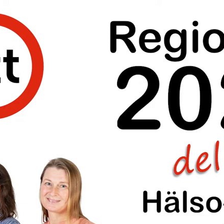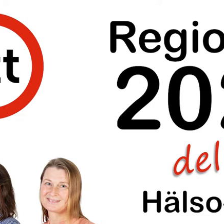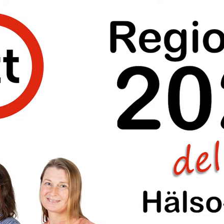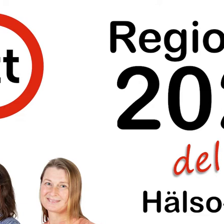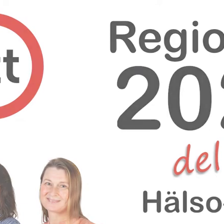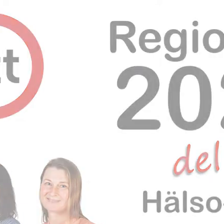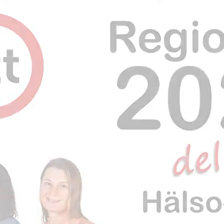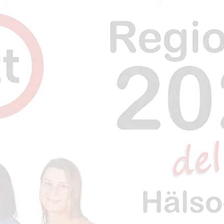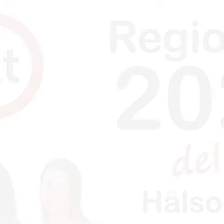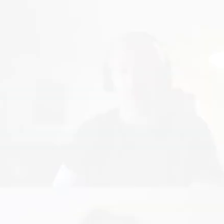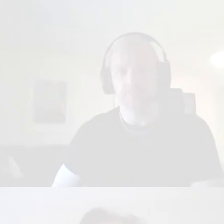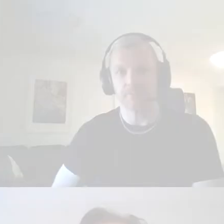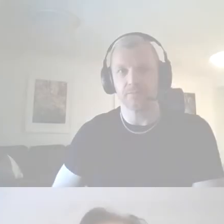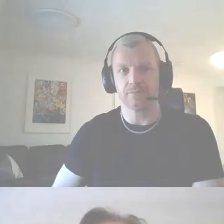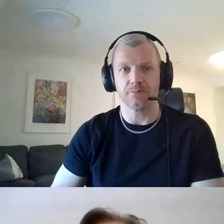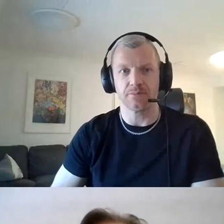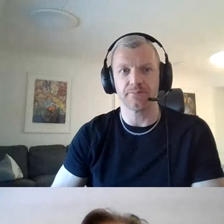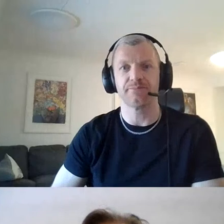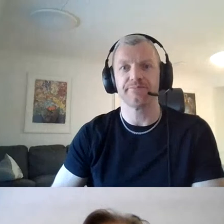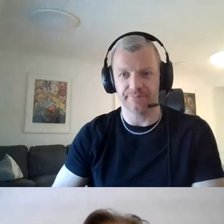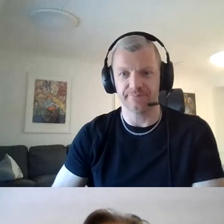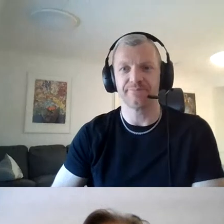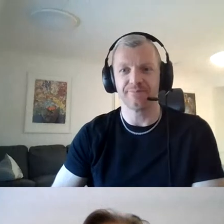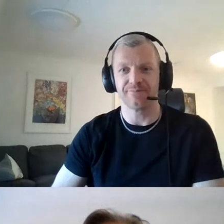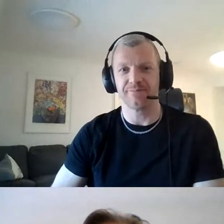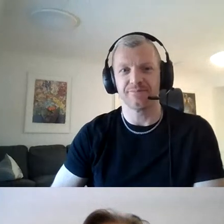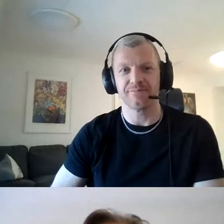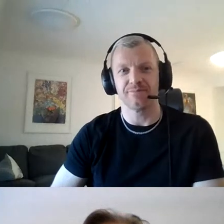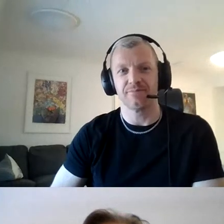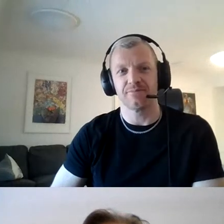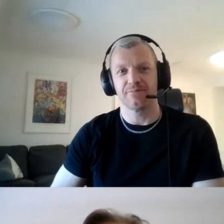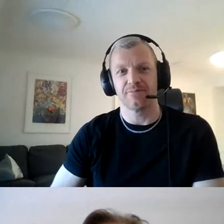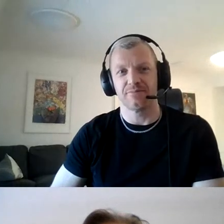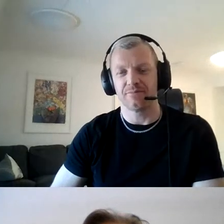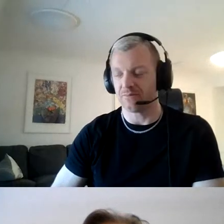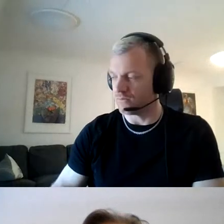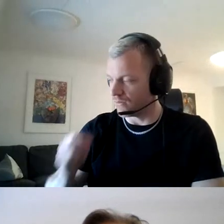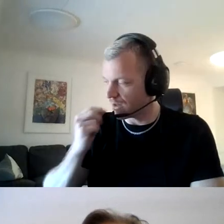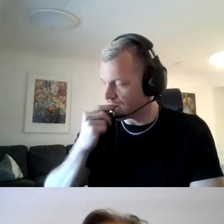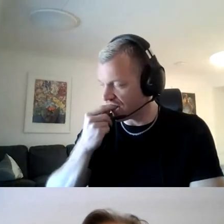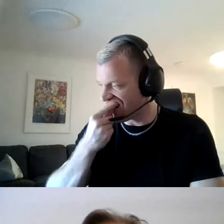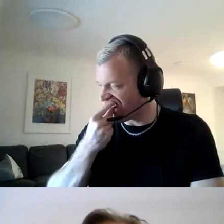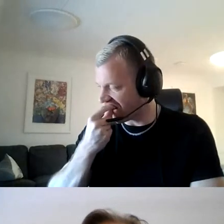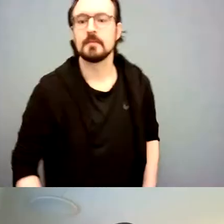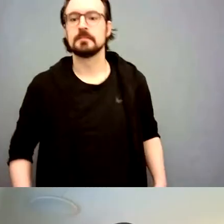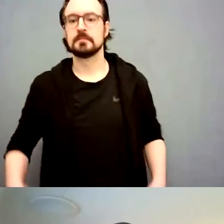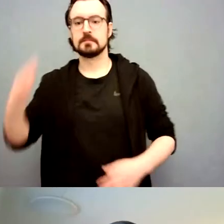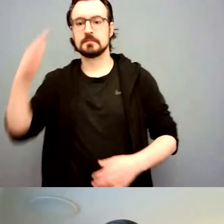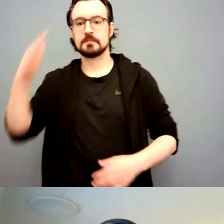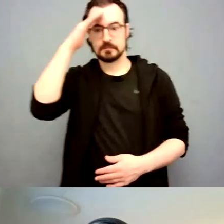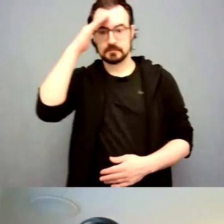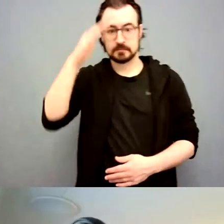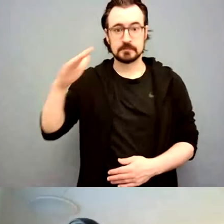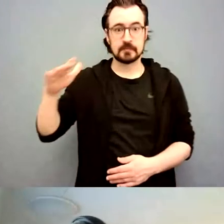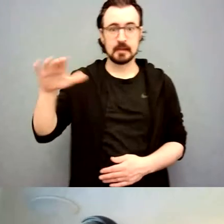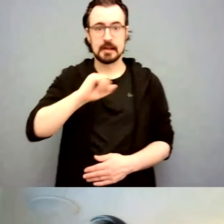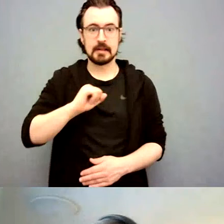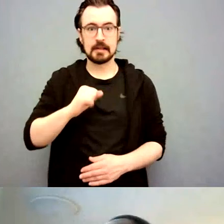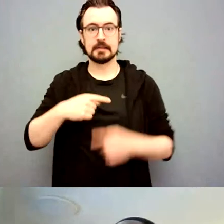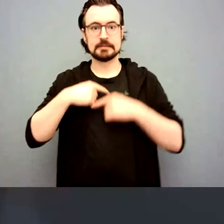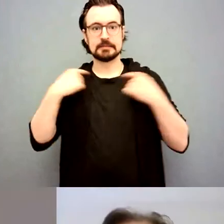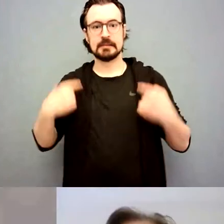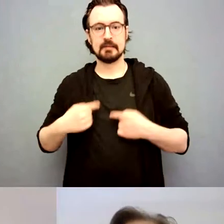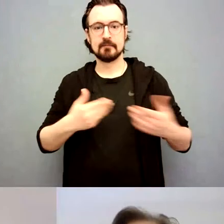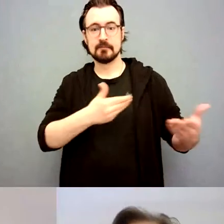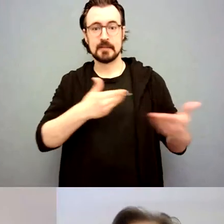Annika. Hej på er allihopa. Hjärtligt välkomna. Det här är ju vårt